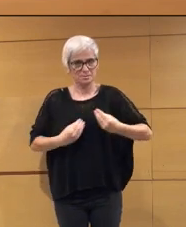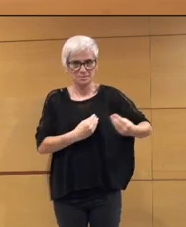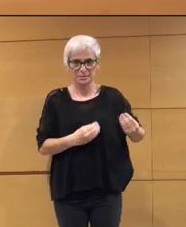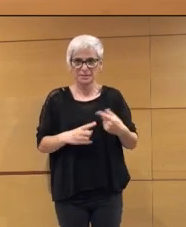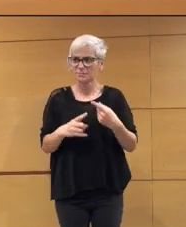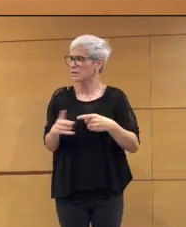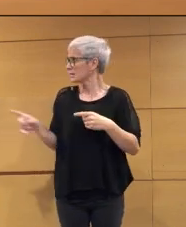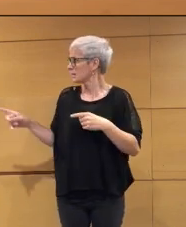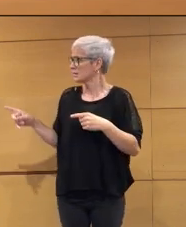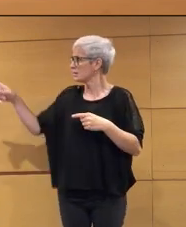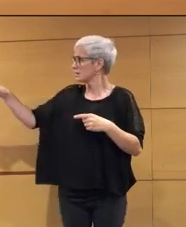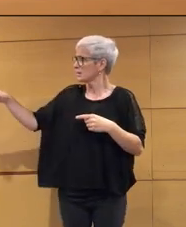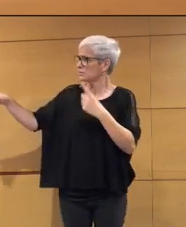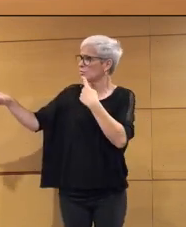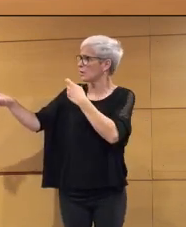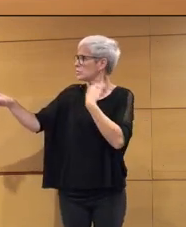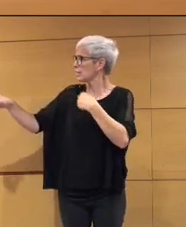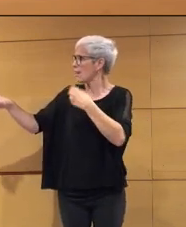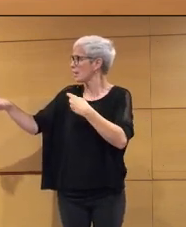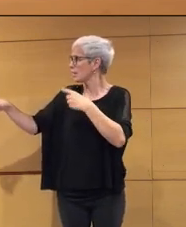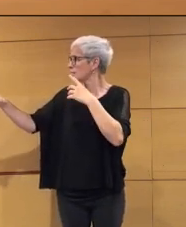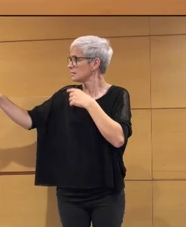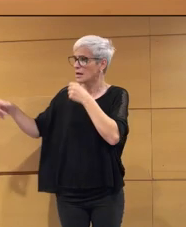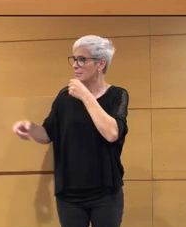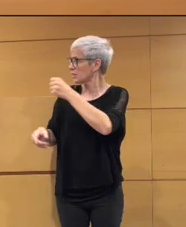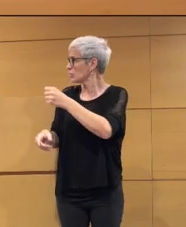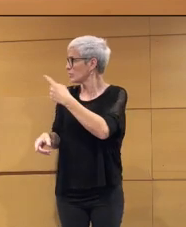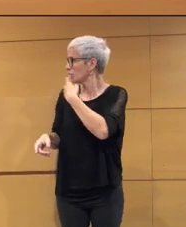una pregunta, que no m'he oblidat de tu, té el micro.